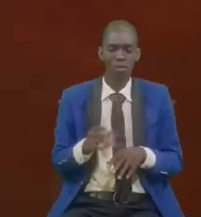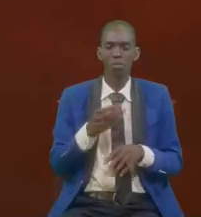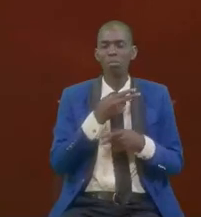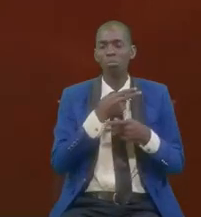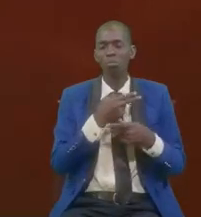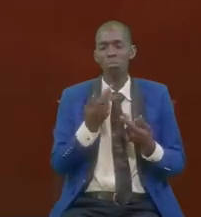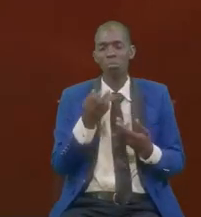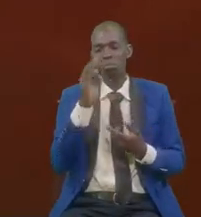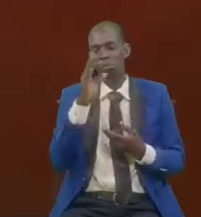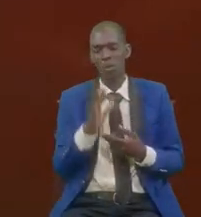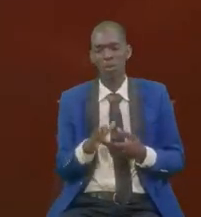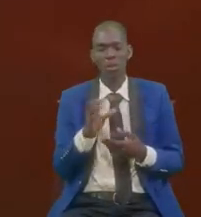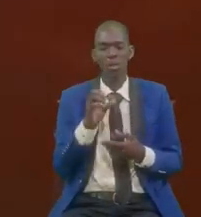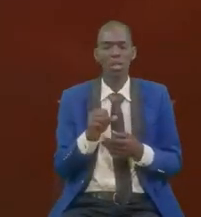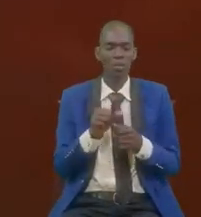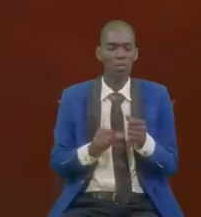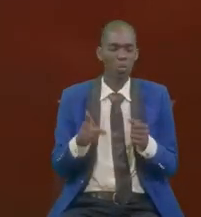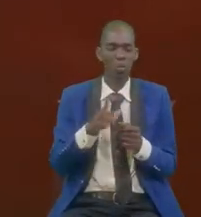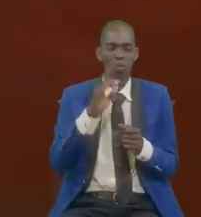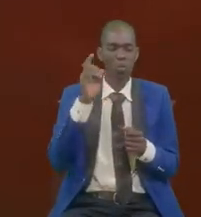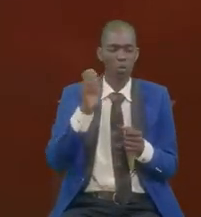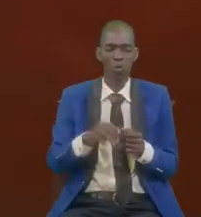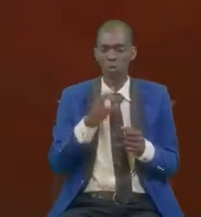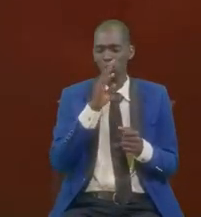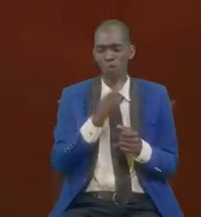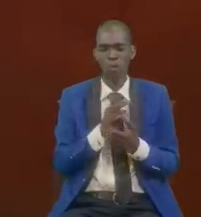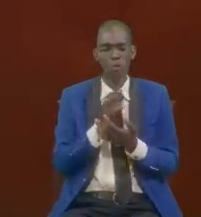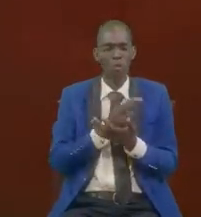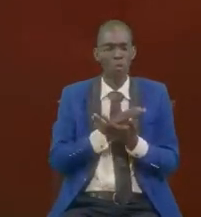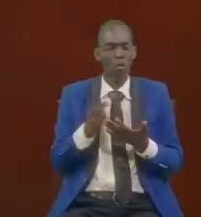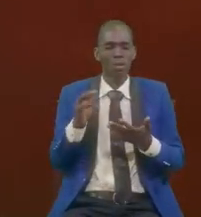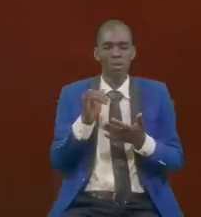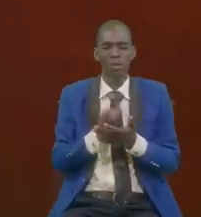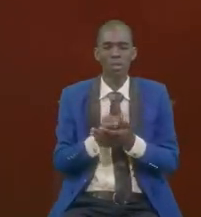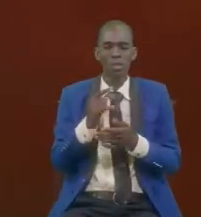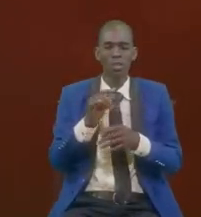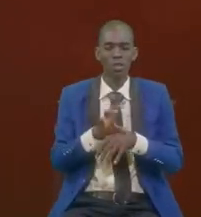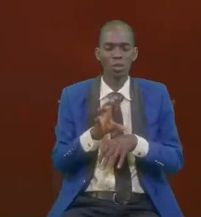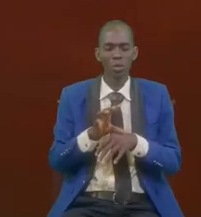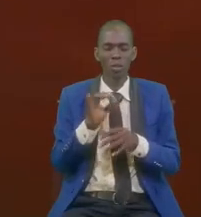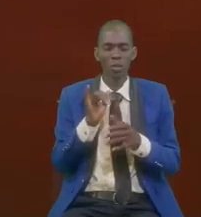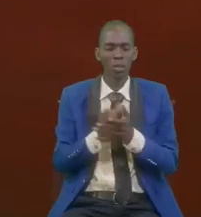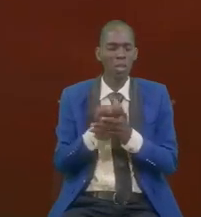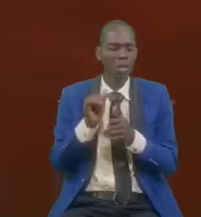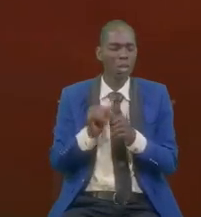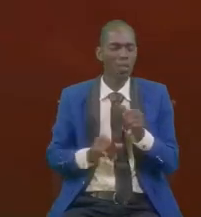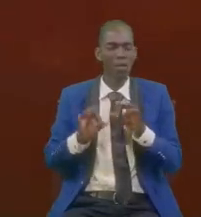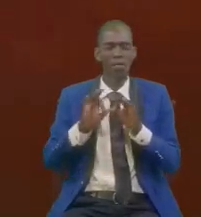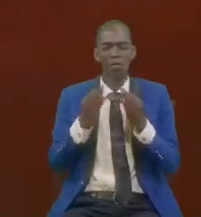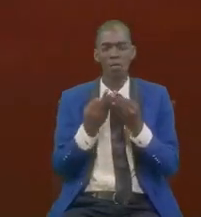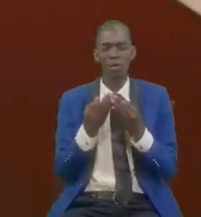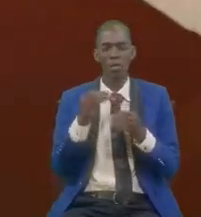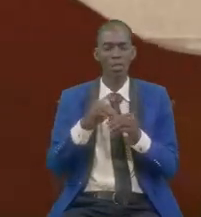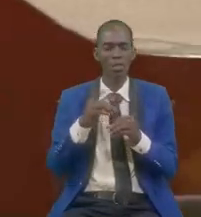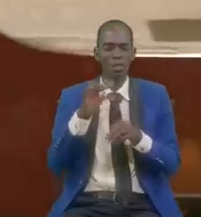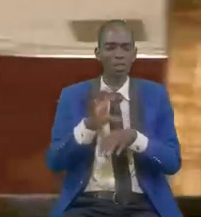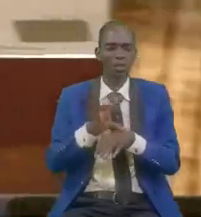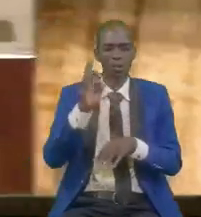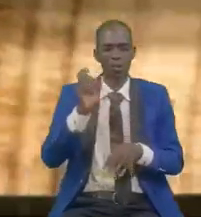pasteurs, que tout le monde soit saint. Que l'Église, que chaque famille dans l'Église soit sainte.